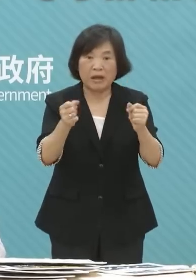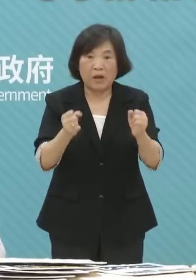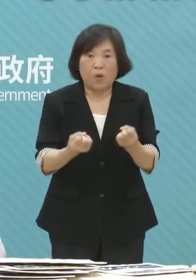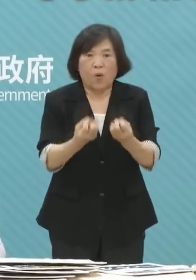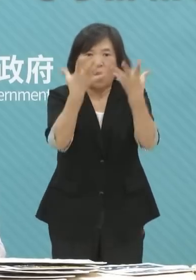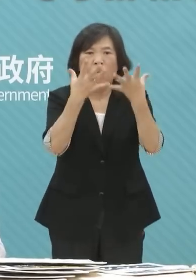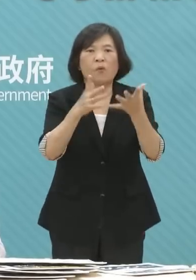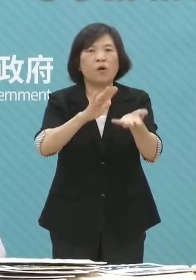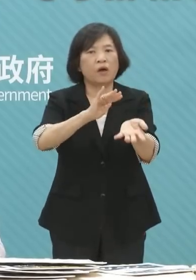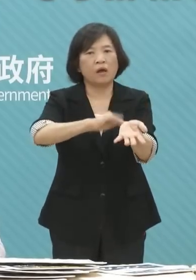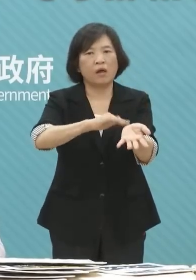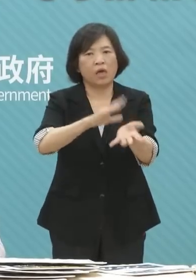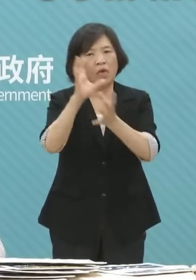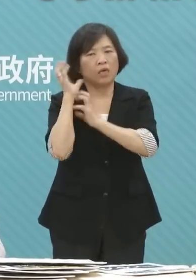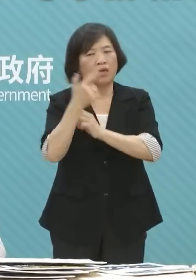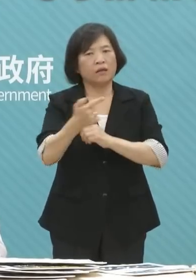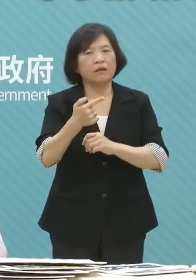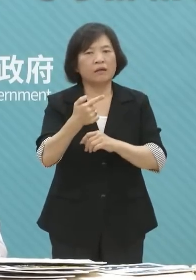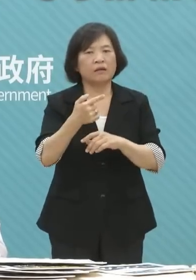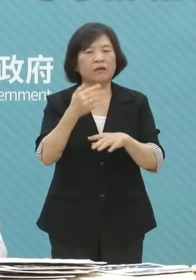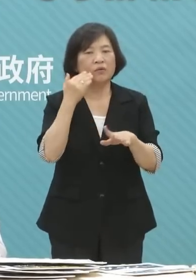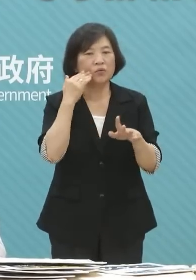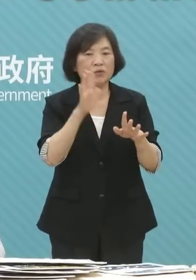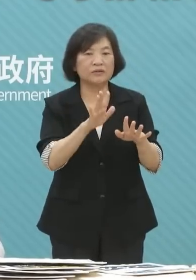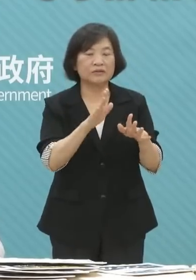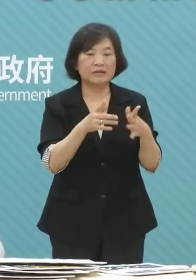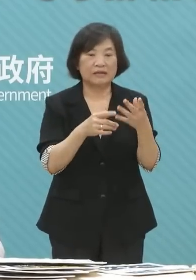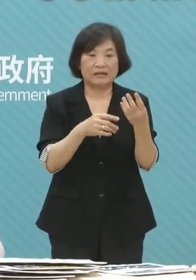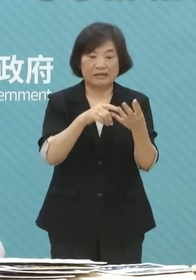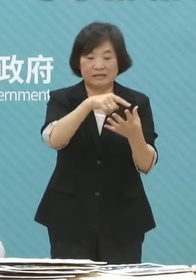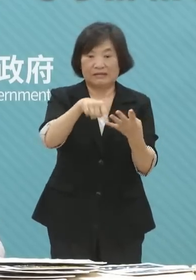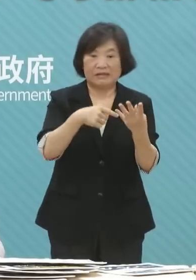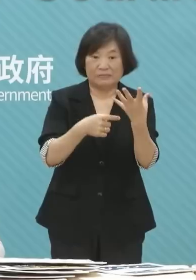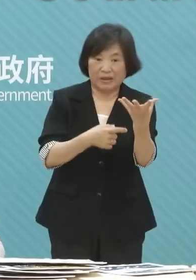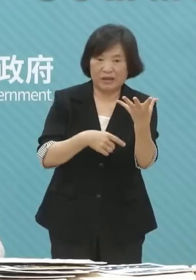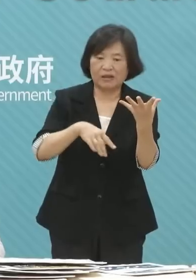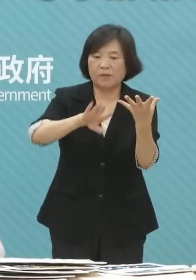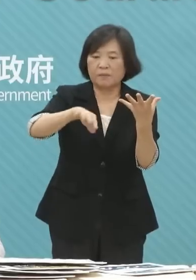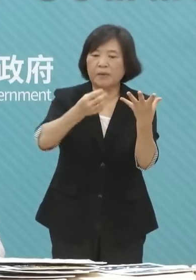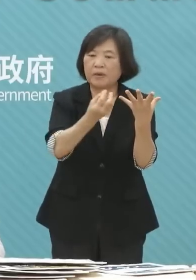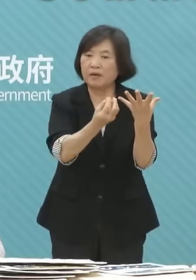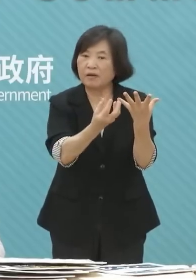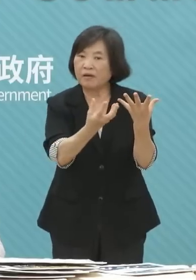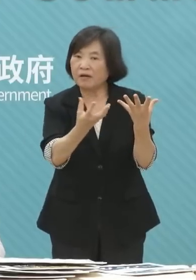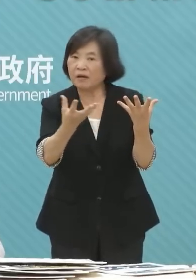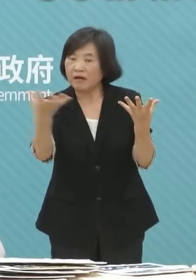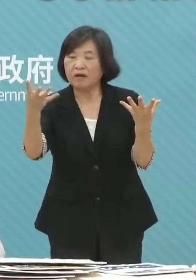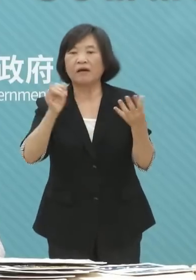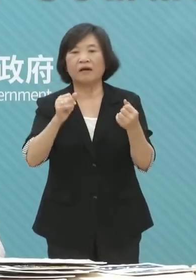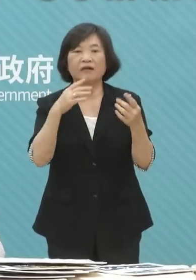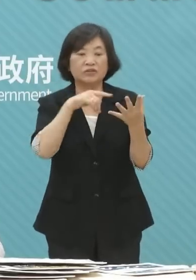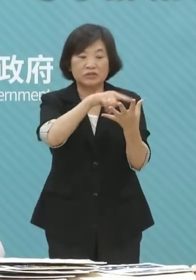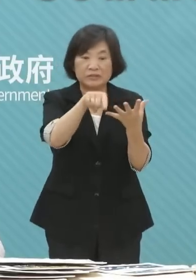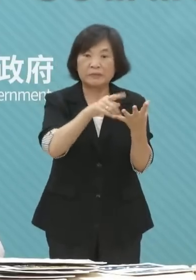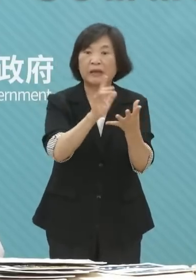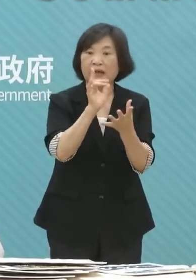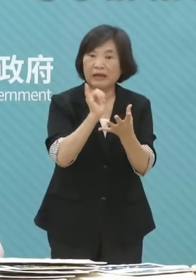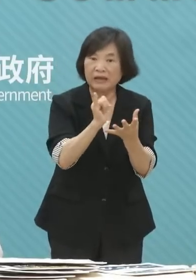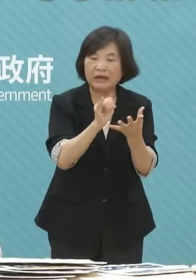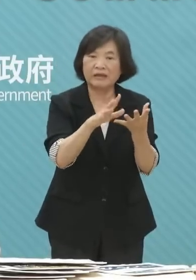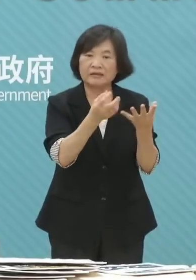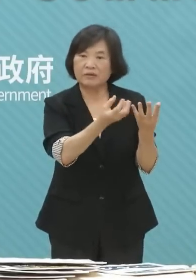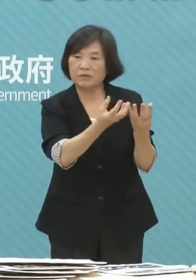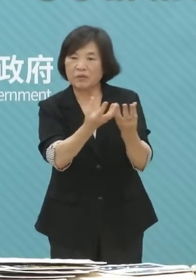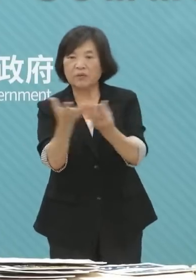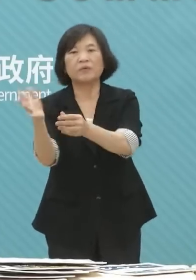医疗的压力会更大。所以如果是分开的话，也许我们到时候这个医疗量能还可以移